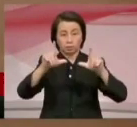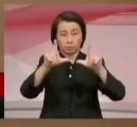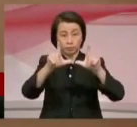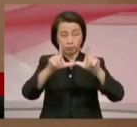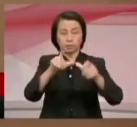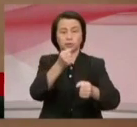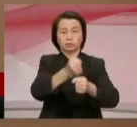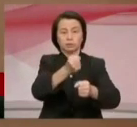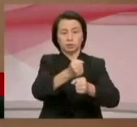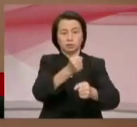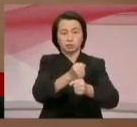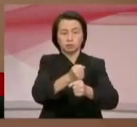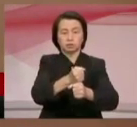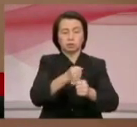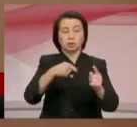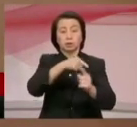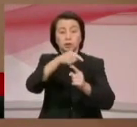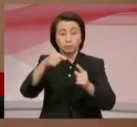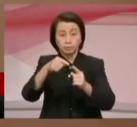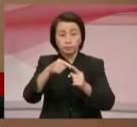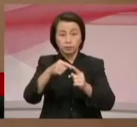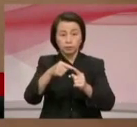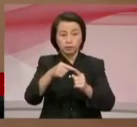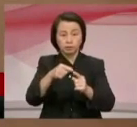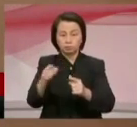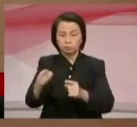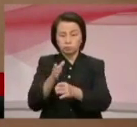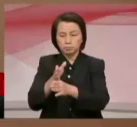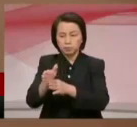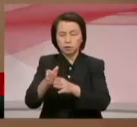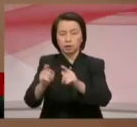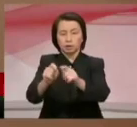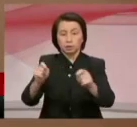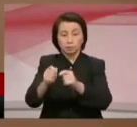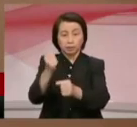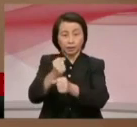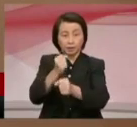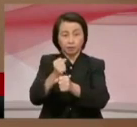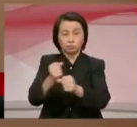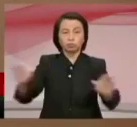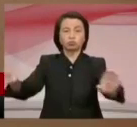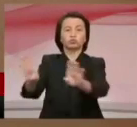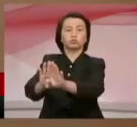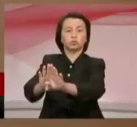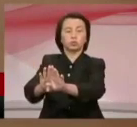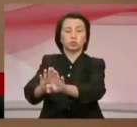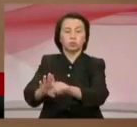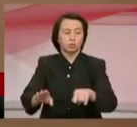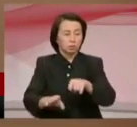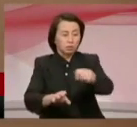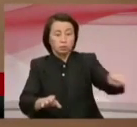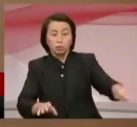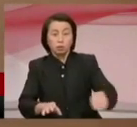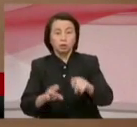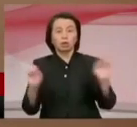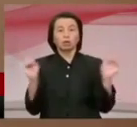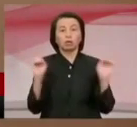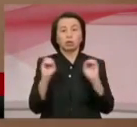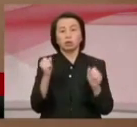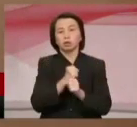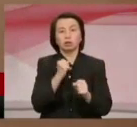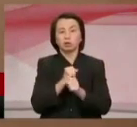kerja, dan apabila sektor mereka, tempat mereka bekerja ditutup, mereka tidak